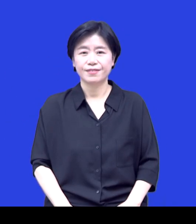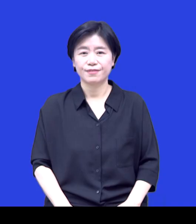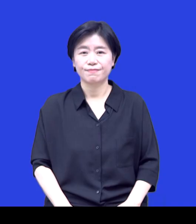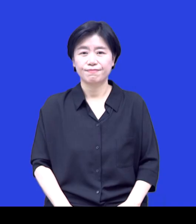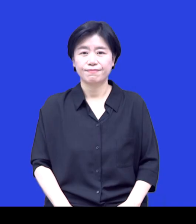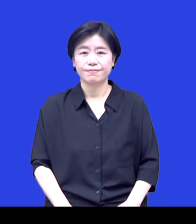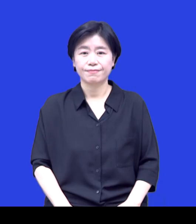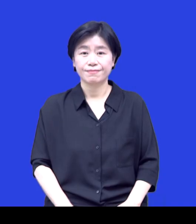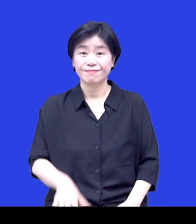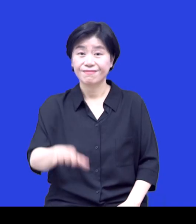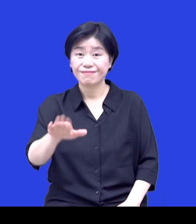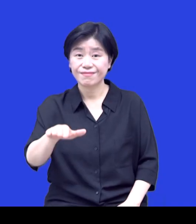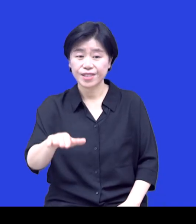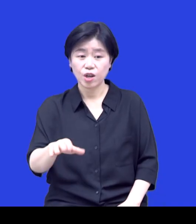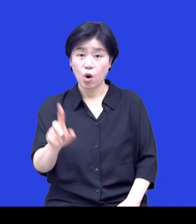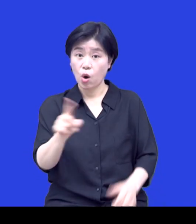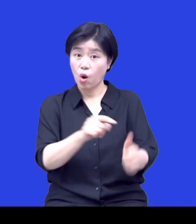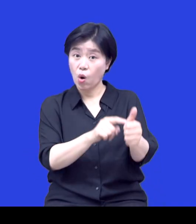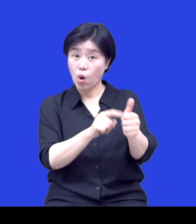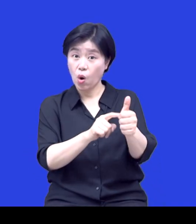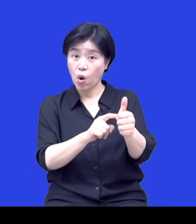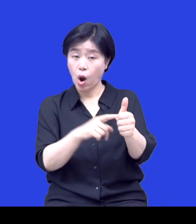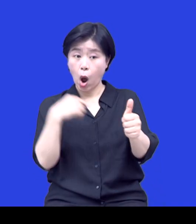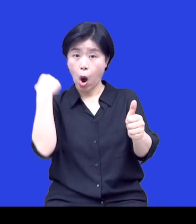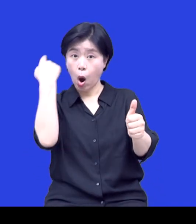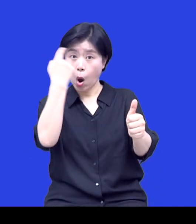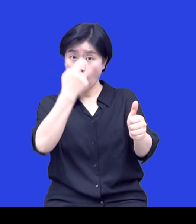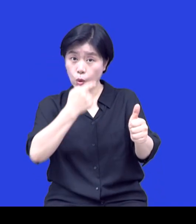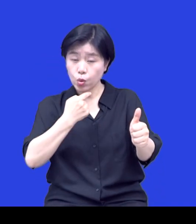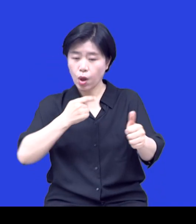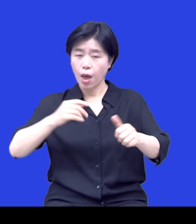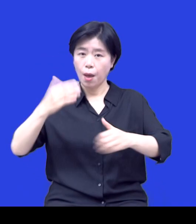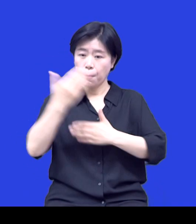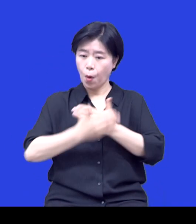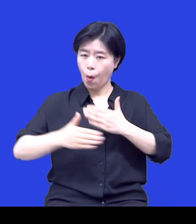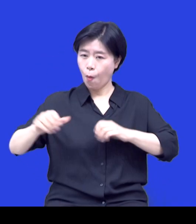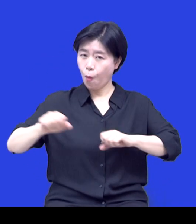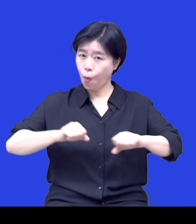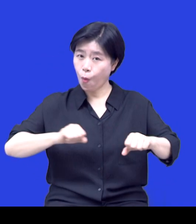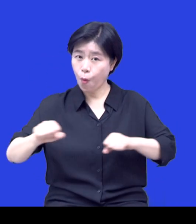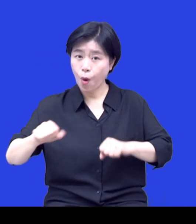앉아있는 때부터 인상과 모든 게 목사님 중에서도 목사님 같은 분들이 있어.